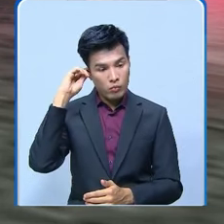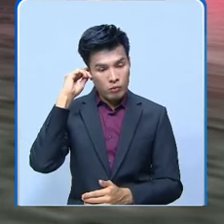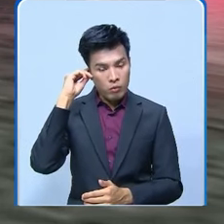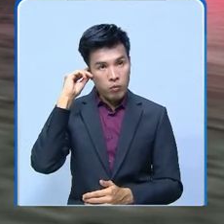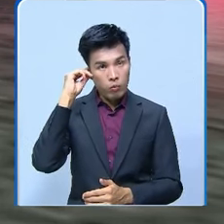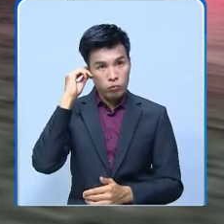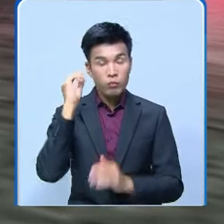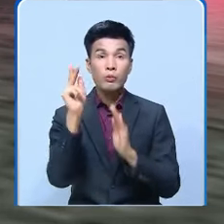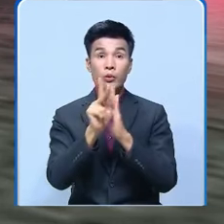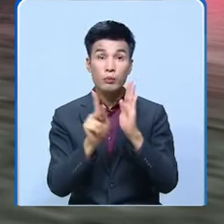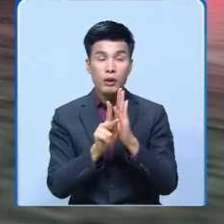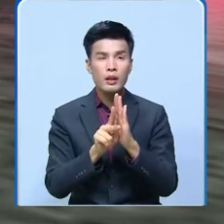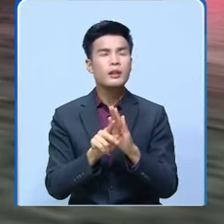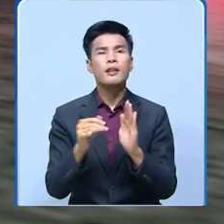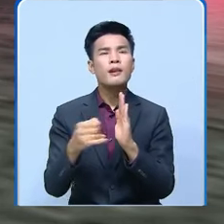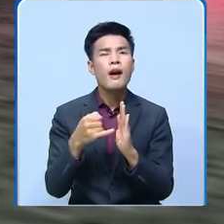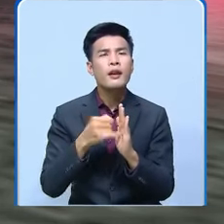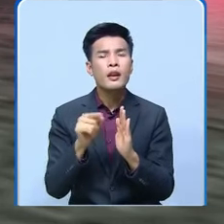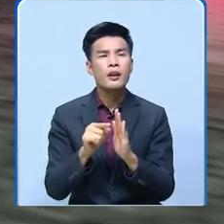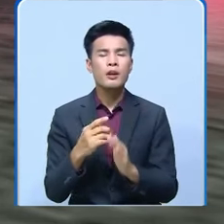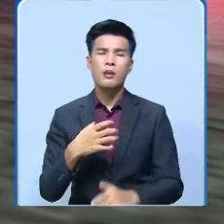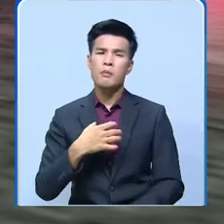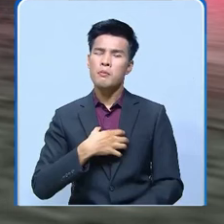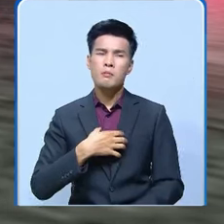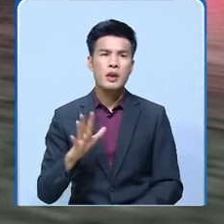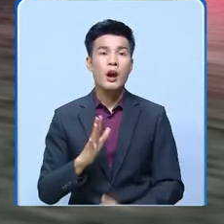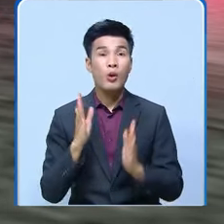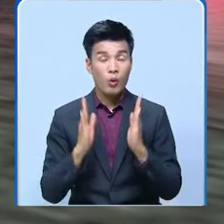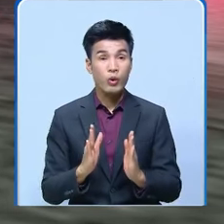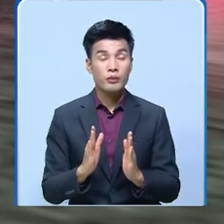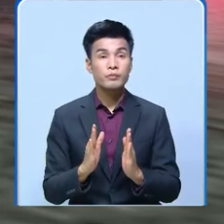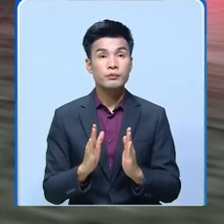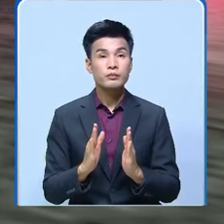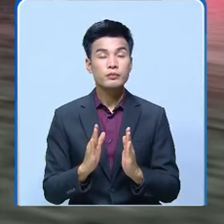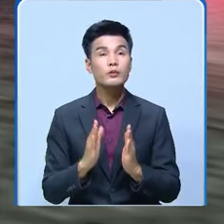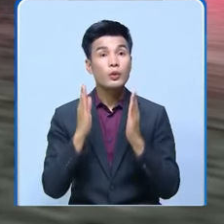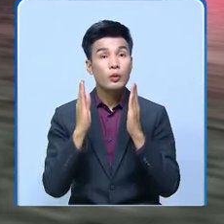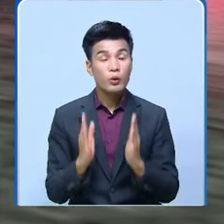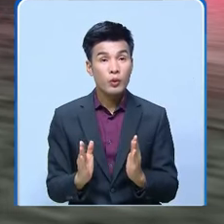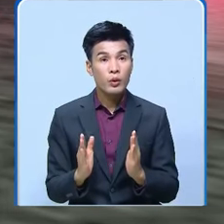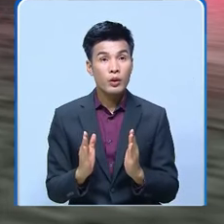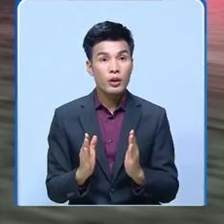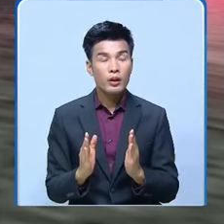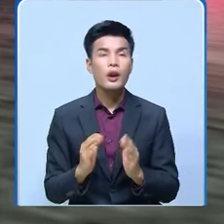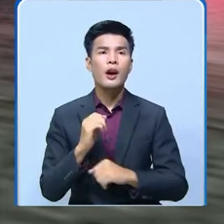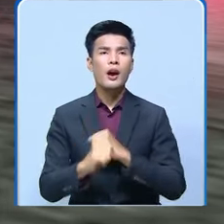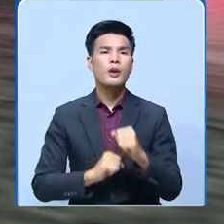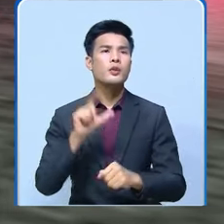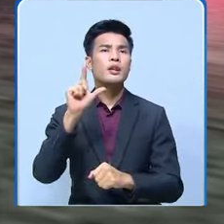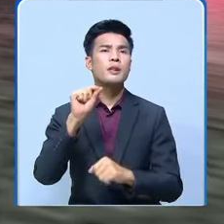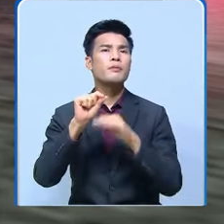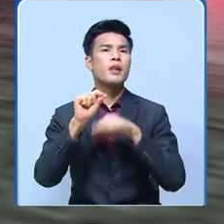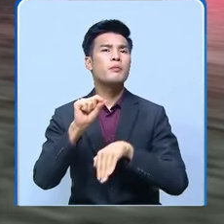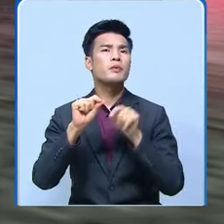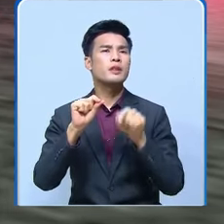ที่มันออกมาเนี่ยก็คือเอางี้ง่ายๆเขาไม่อยากให้คนที่เป็นเอ่อคนที่เป็นอายุอายุต่ำกว่า 20ปี